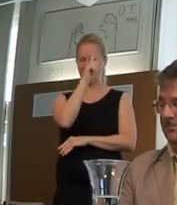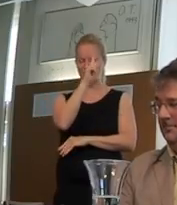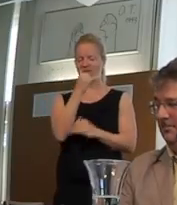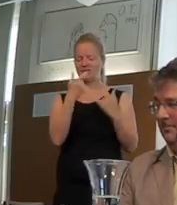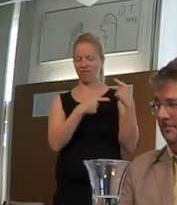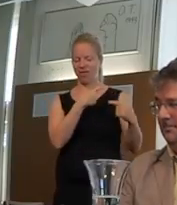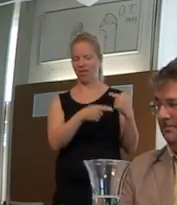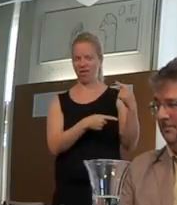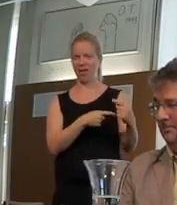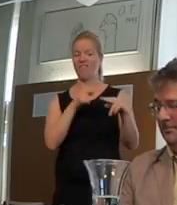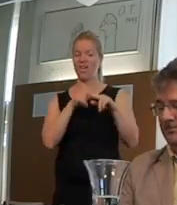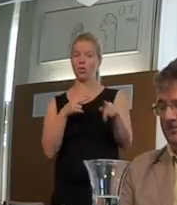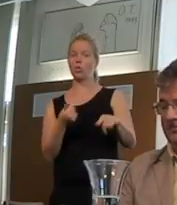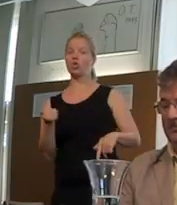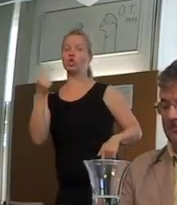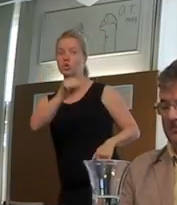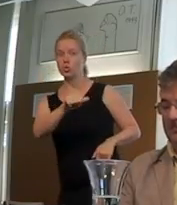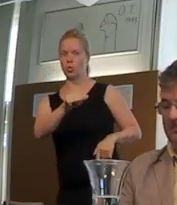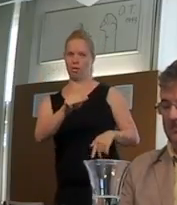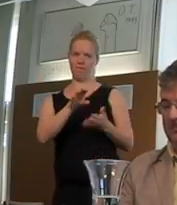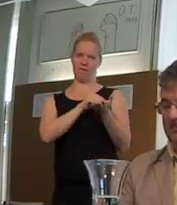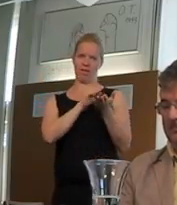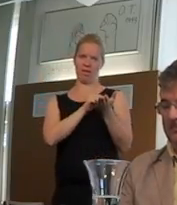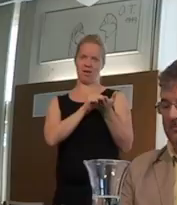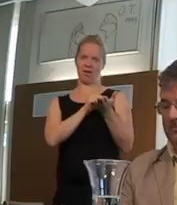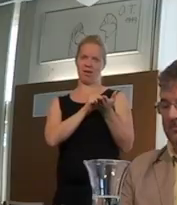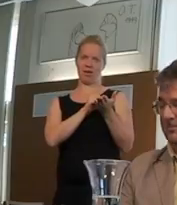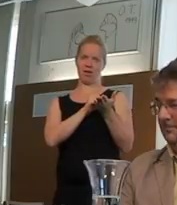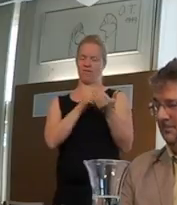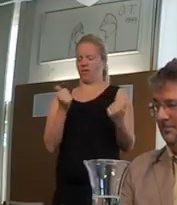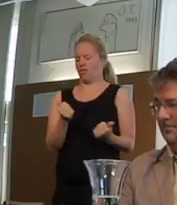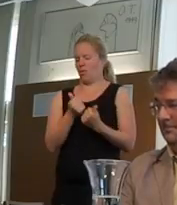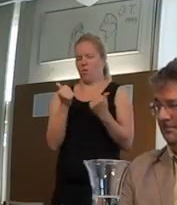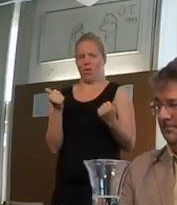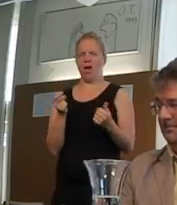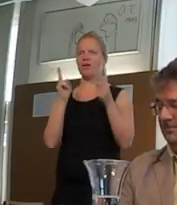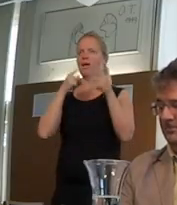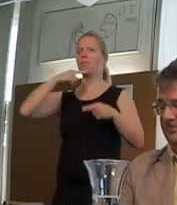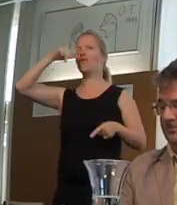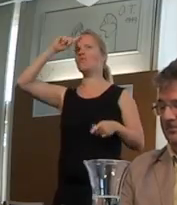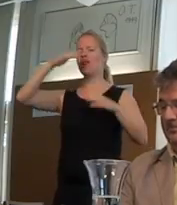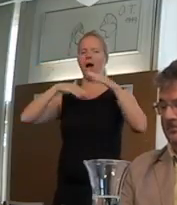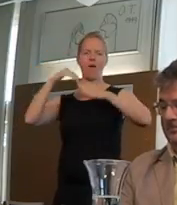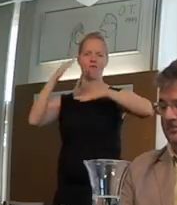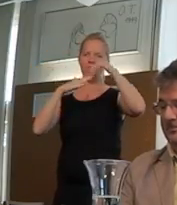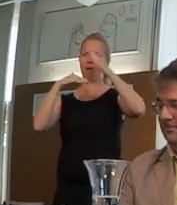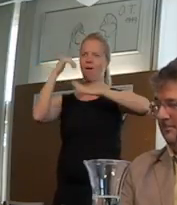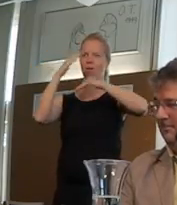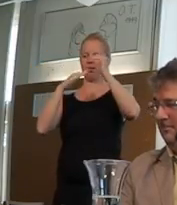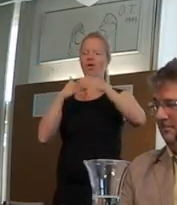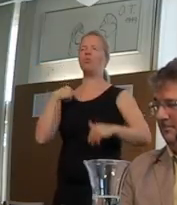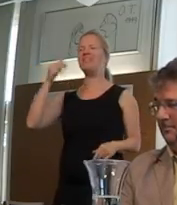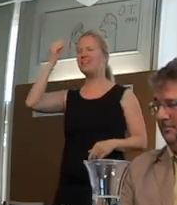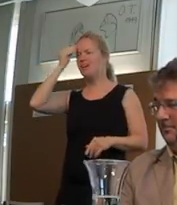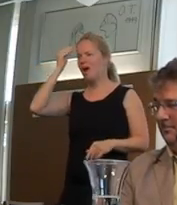das einfach auch noch zusätzlich für euch verwenden würdet, als privater Kind, dass ihr ein Profil aufbauen und dann einfach, glaubt nämlich